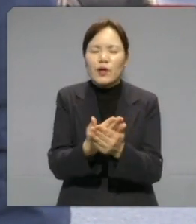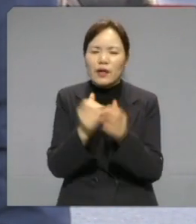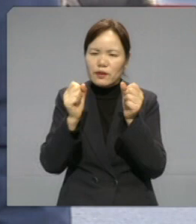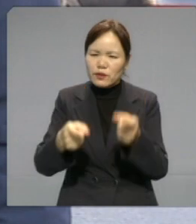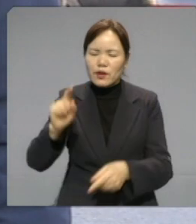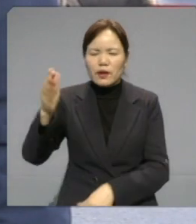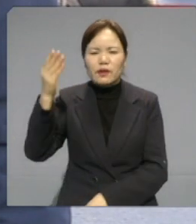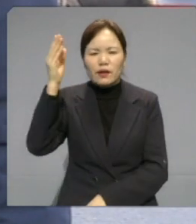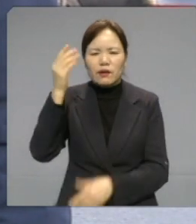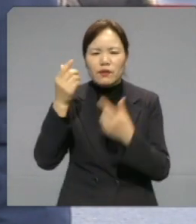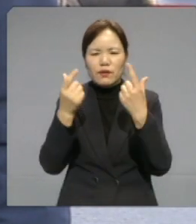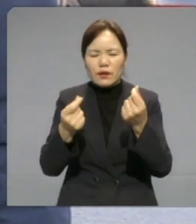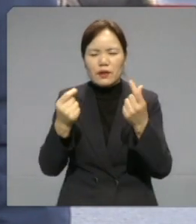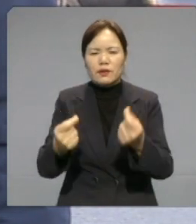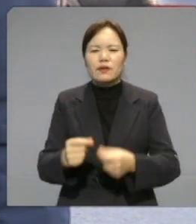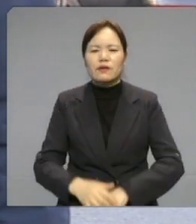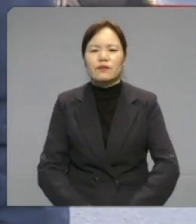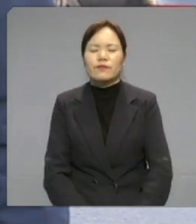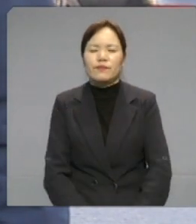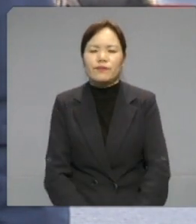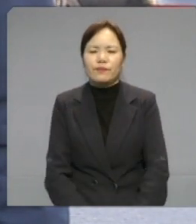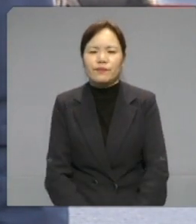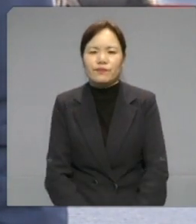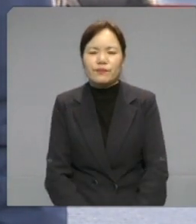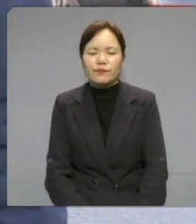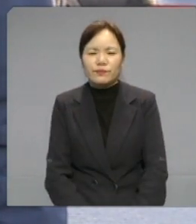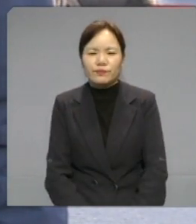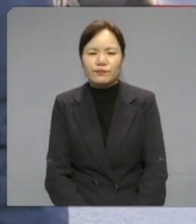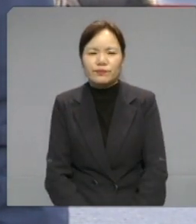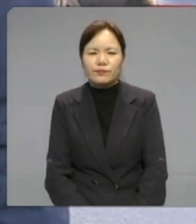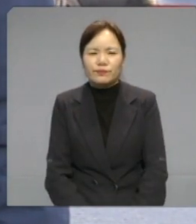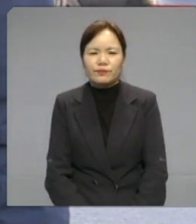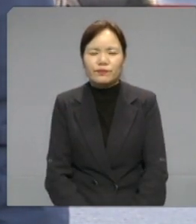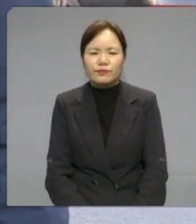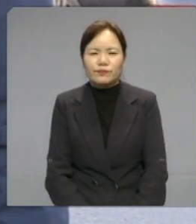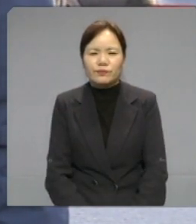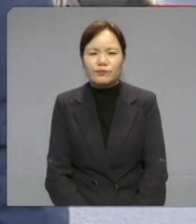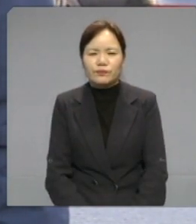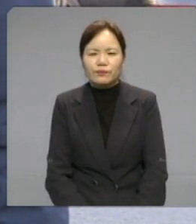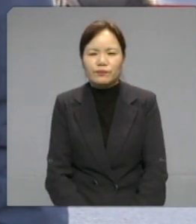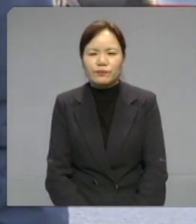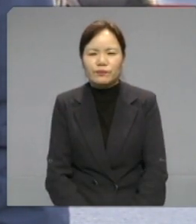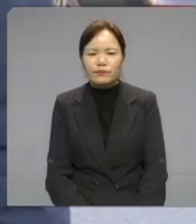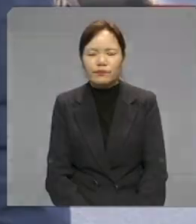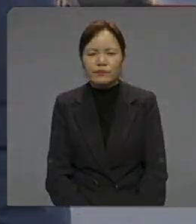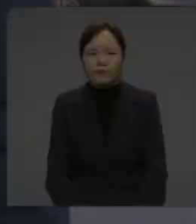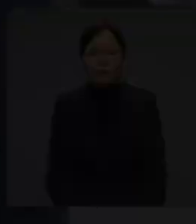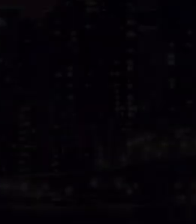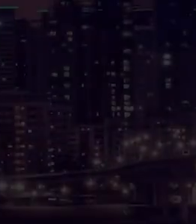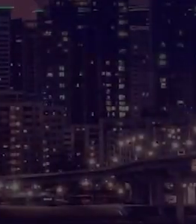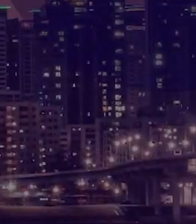것입니다. 웰컴 투 우리 동네 인천시의원 한민수입니다.